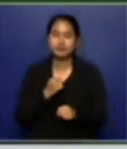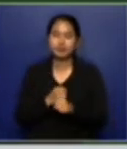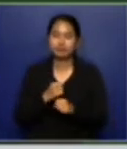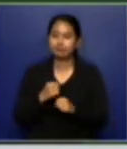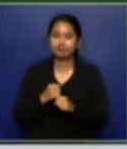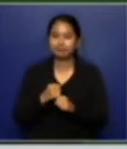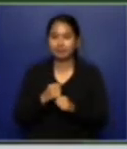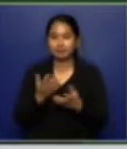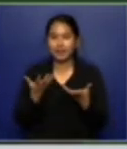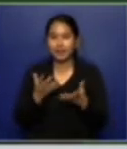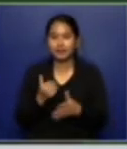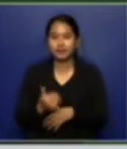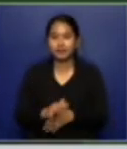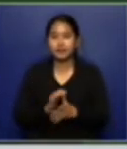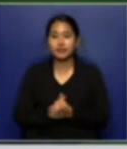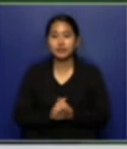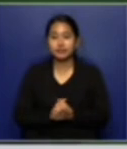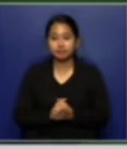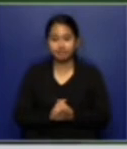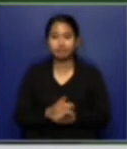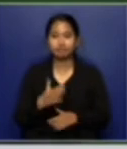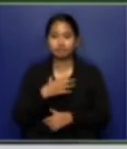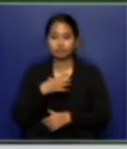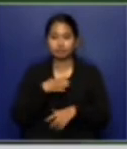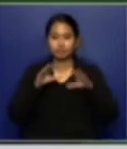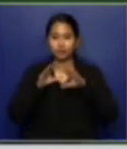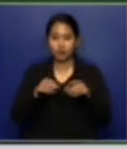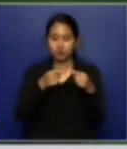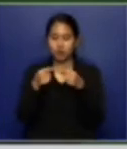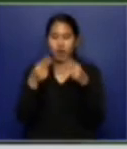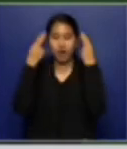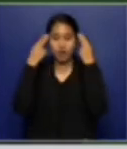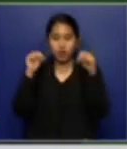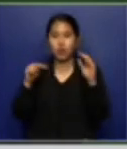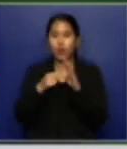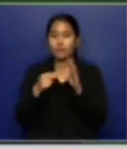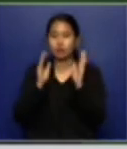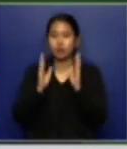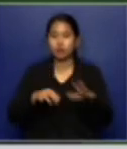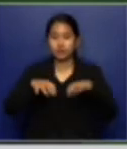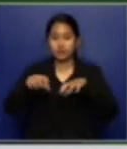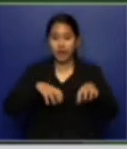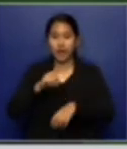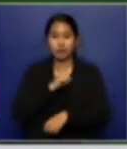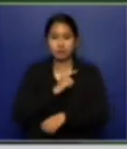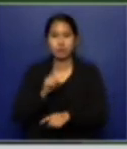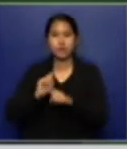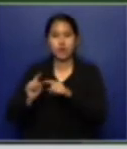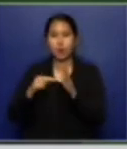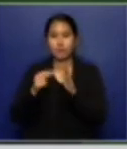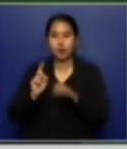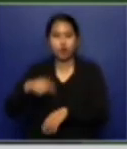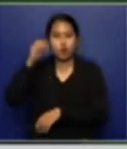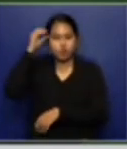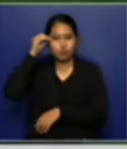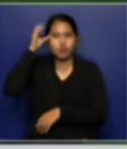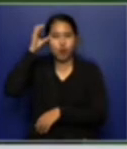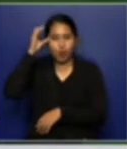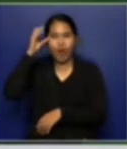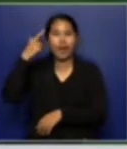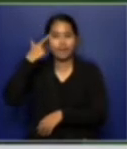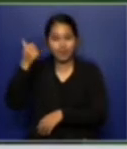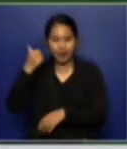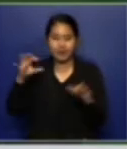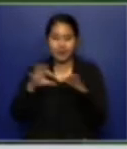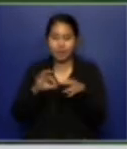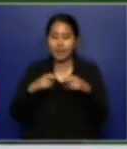ต่ท่านประธานดิฉันอยากจะฝากเรียนไปยังท่านนายกท่านเป็นผู้บริหารท่านต้องรู้การบริหารอย่างบูรณาการ